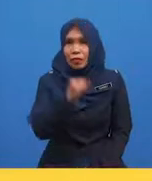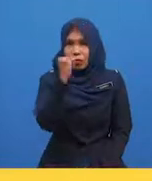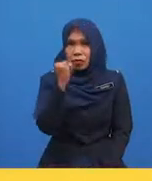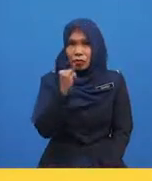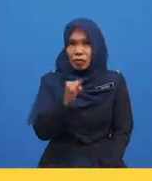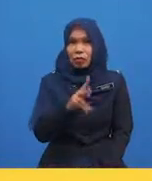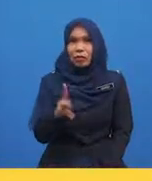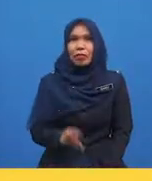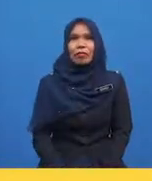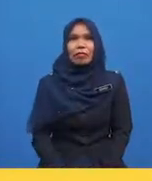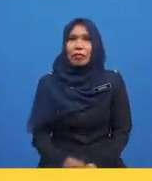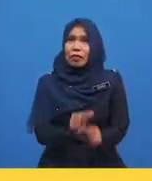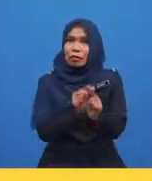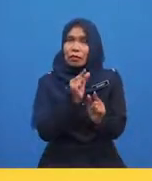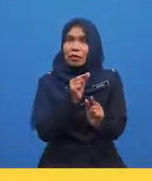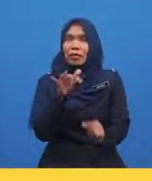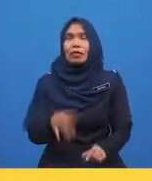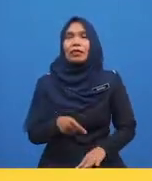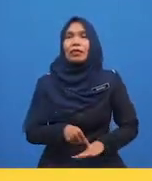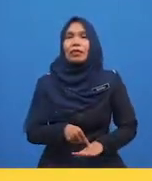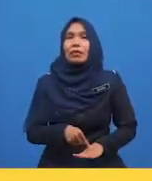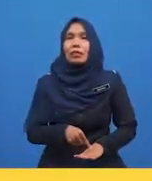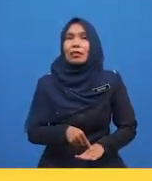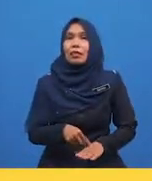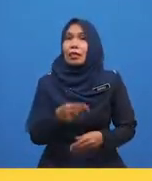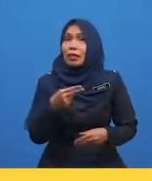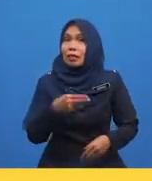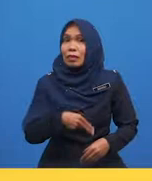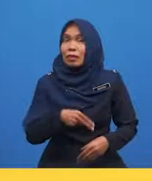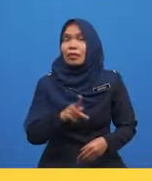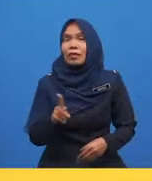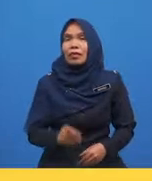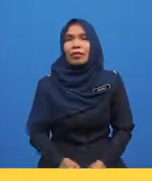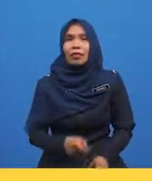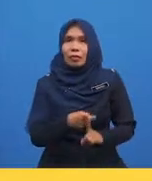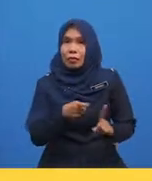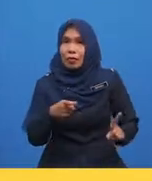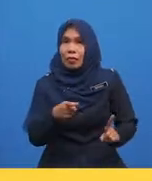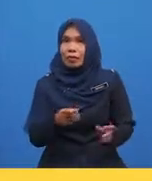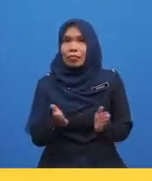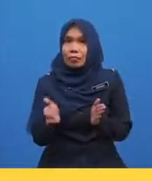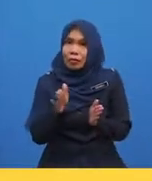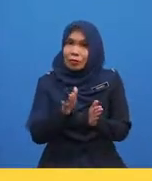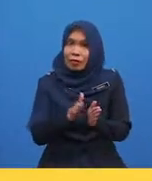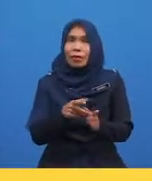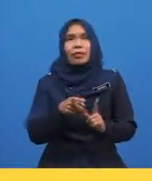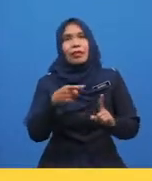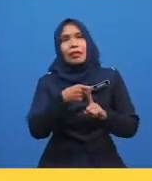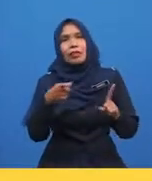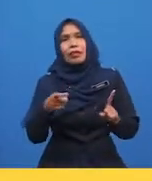Lukiskan garisan yang dihasilkan daripada lipatan pada kertas.